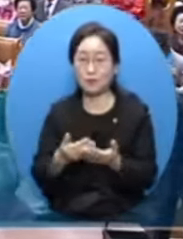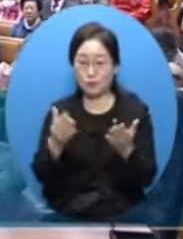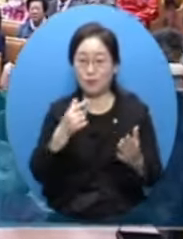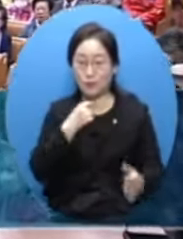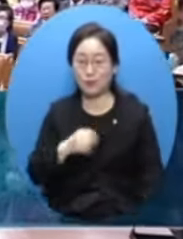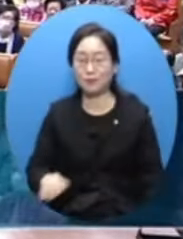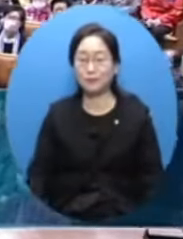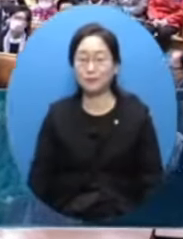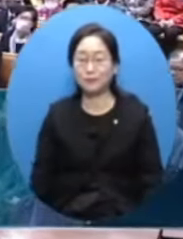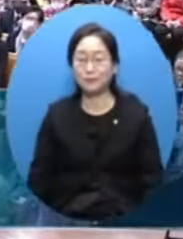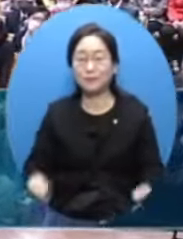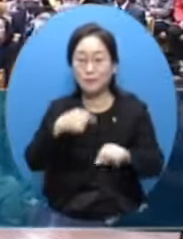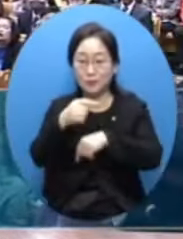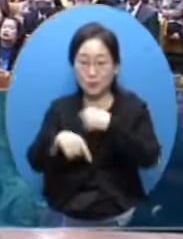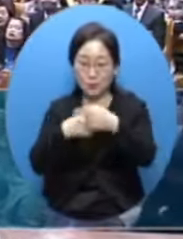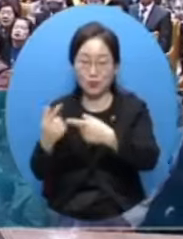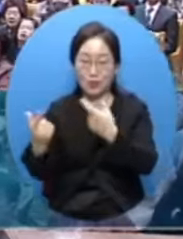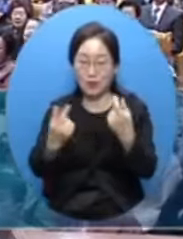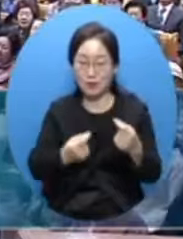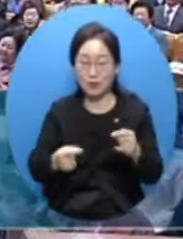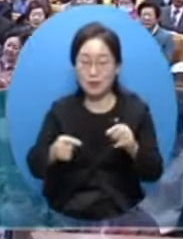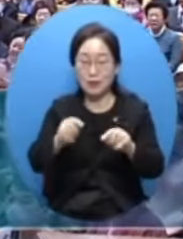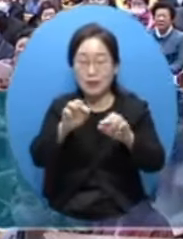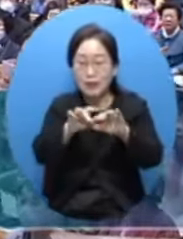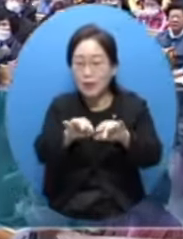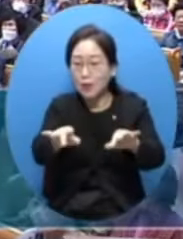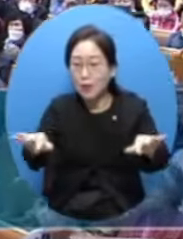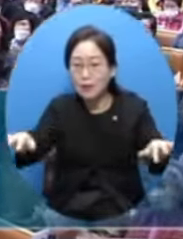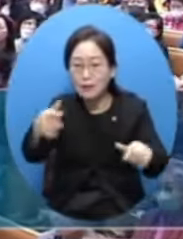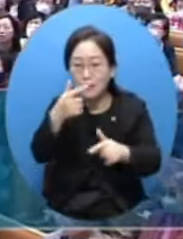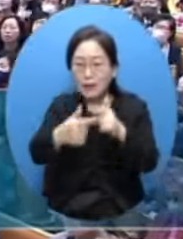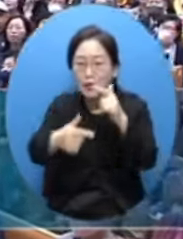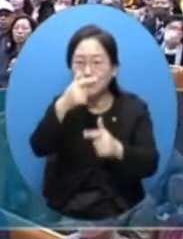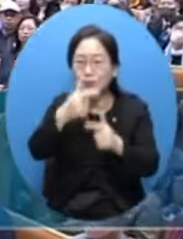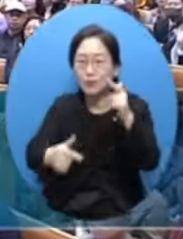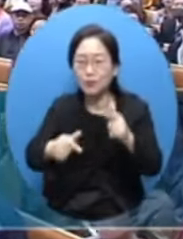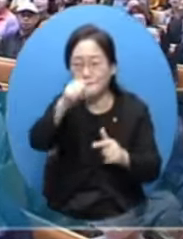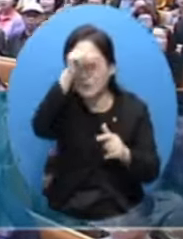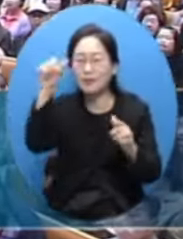원합니다. 제목을 한번 크게 따라해 주시기 바랍니다. 떨기나무 인생,